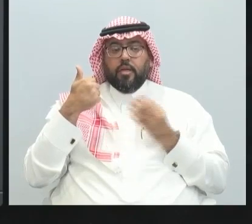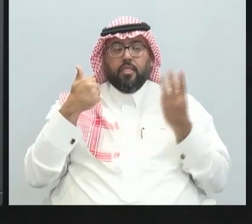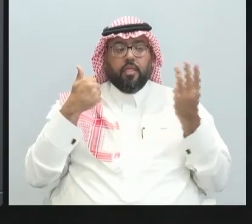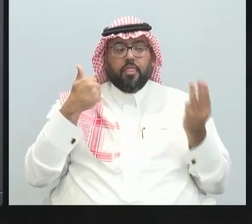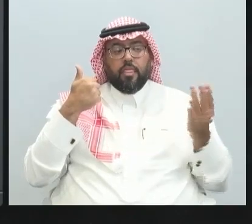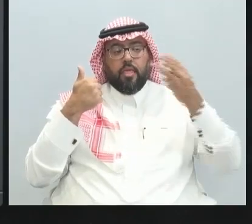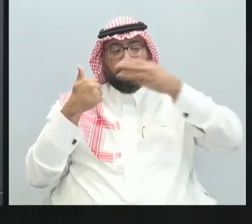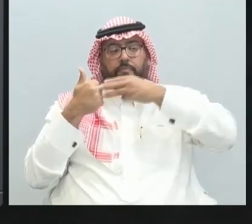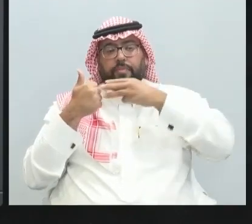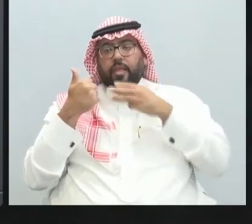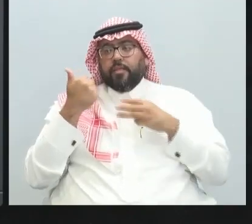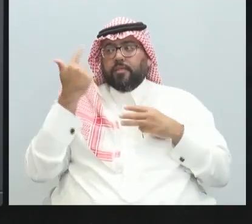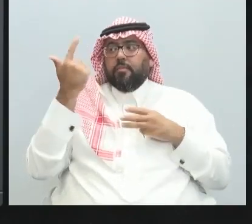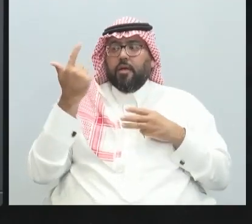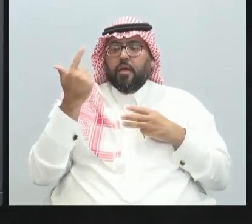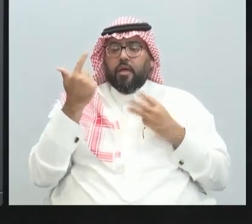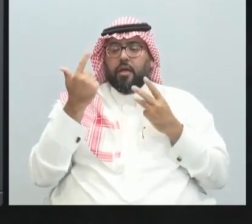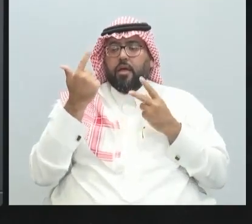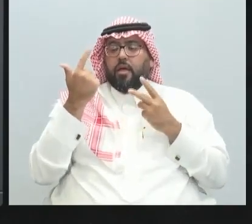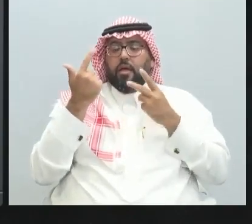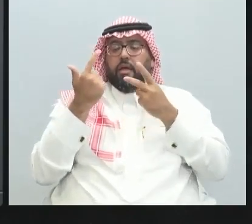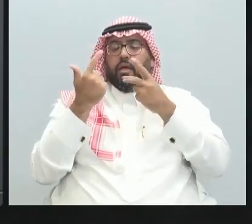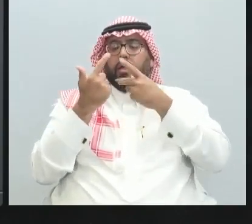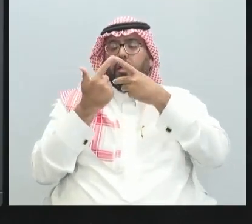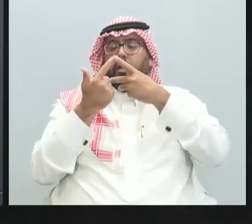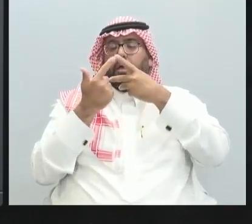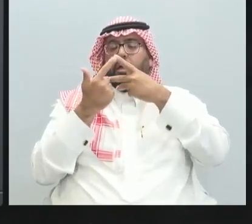سبعه ثمانيه تسعه